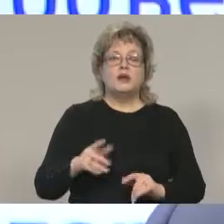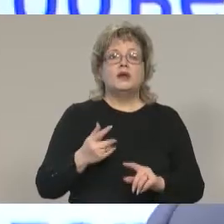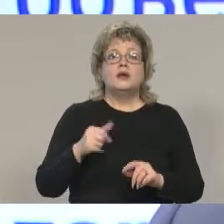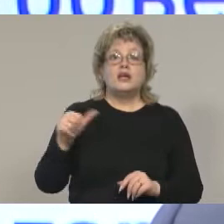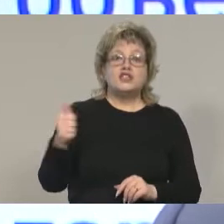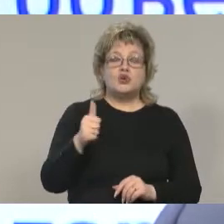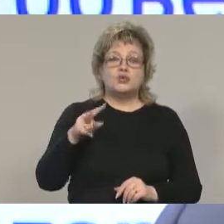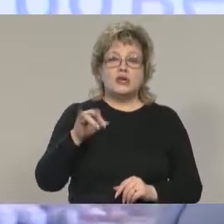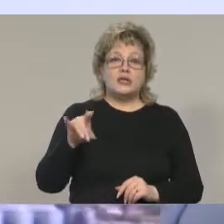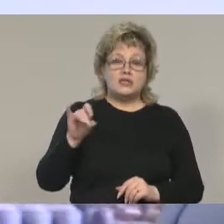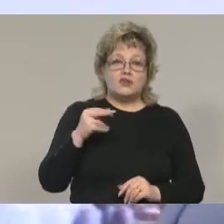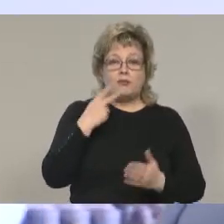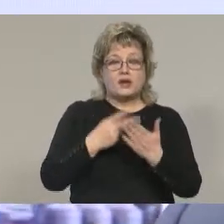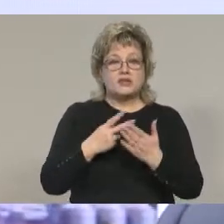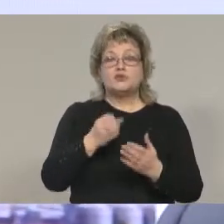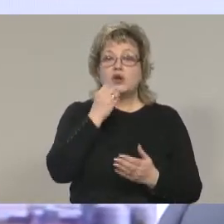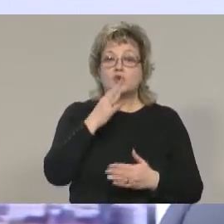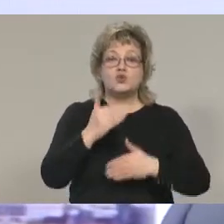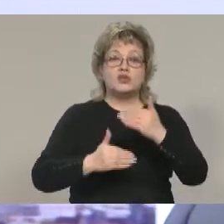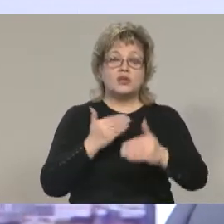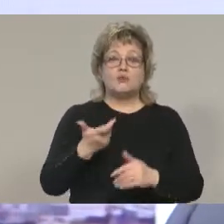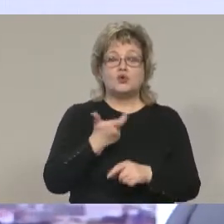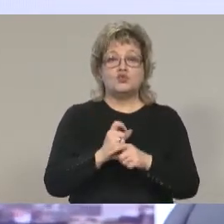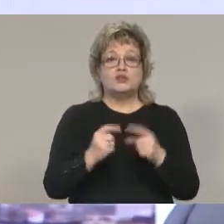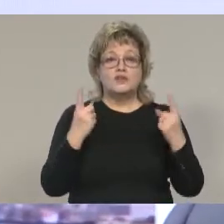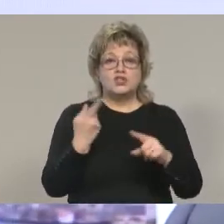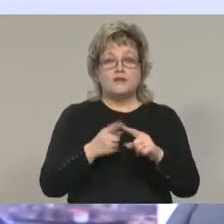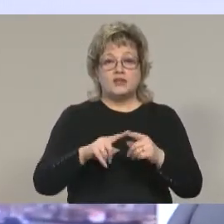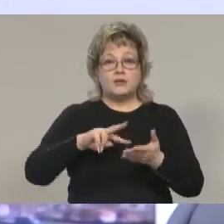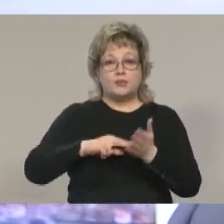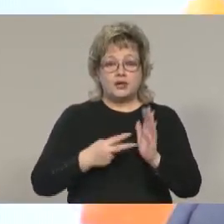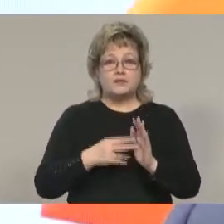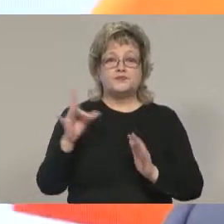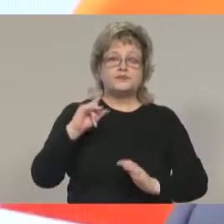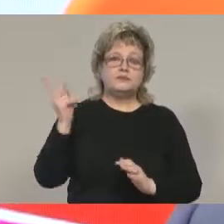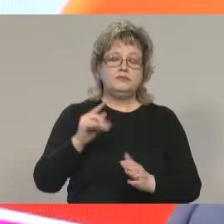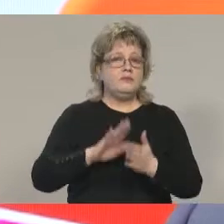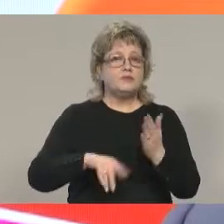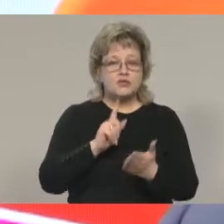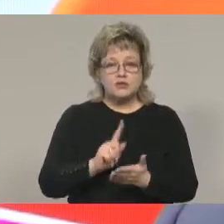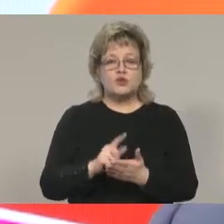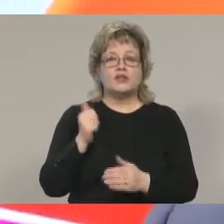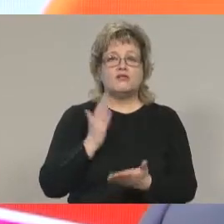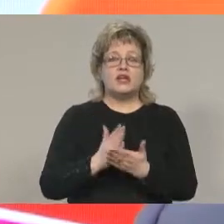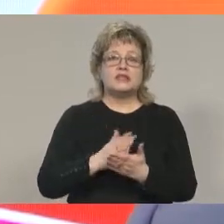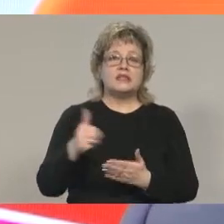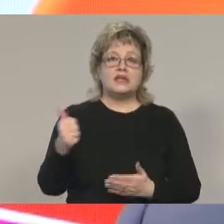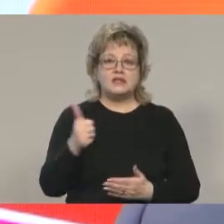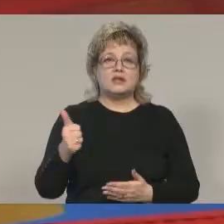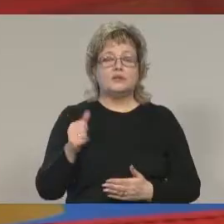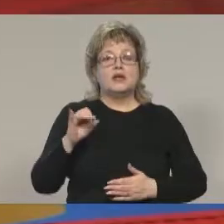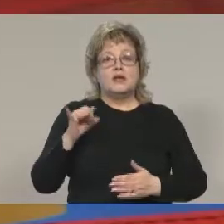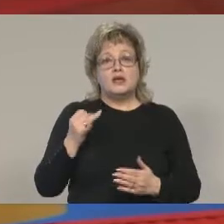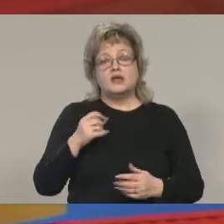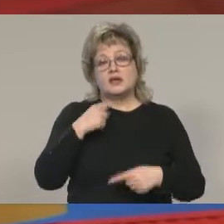Регионы-лидеры, которые показывают хорошую динамику, да, они очень важны в этом программе. Ростовская область, безусловно, является лидером, и Министерство